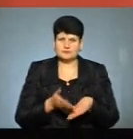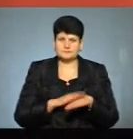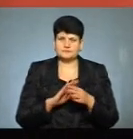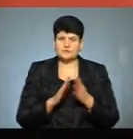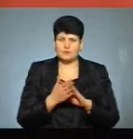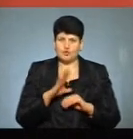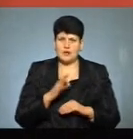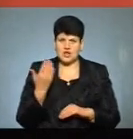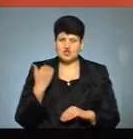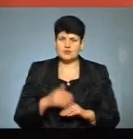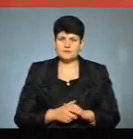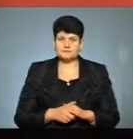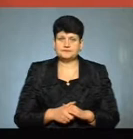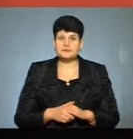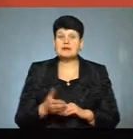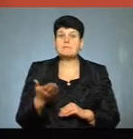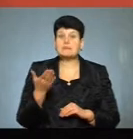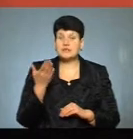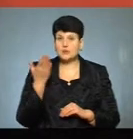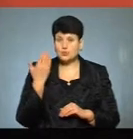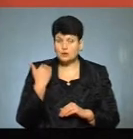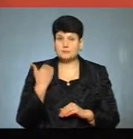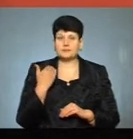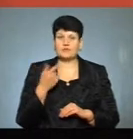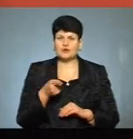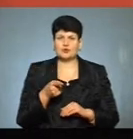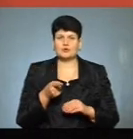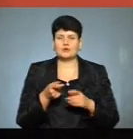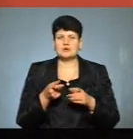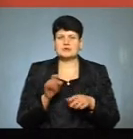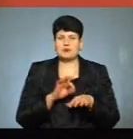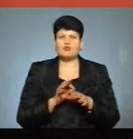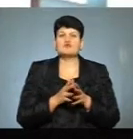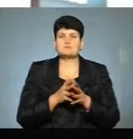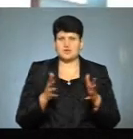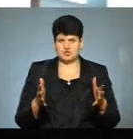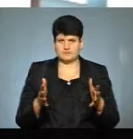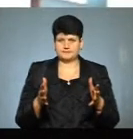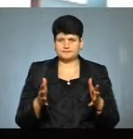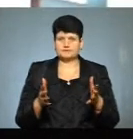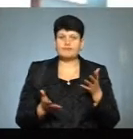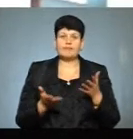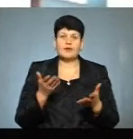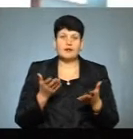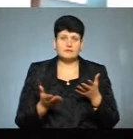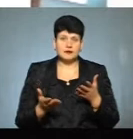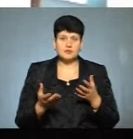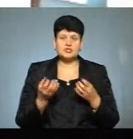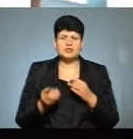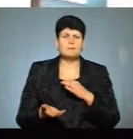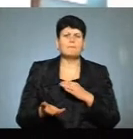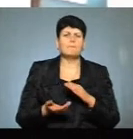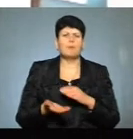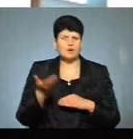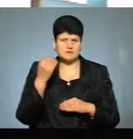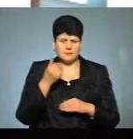раніше? З минулими підсезону вона набагато захворюваність вища. Але ще позаминулий